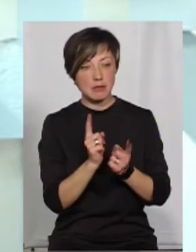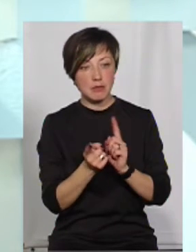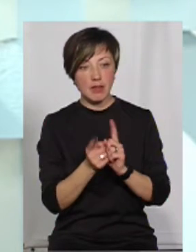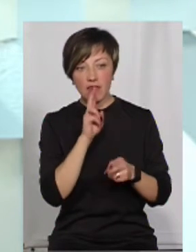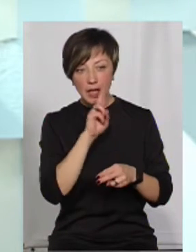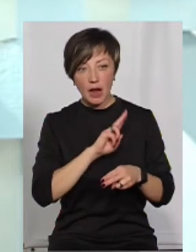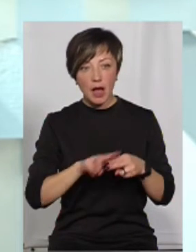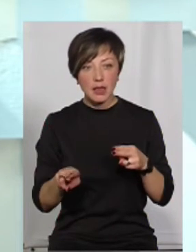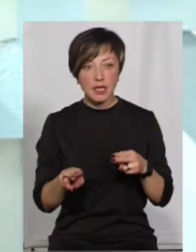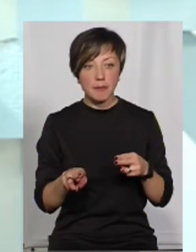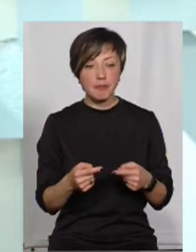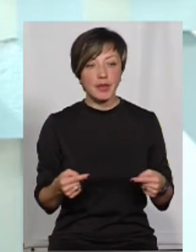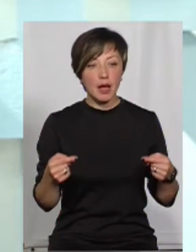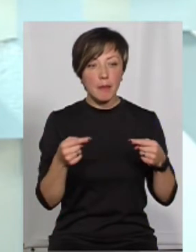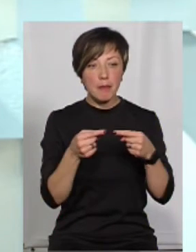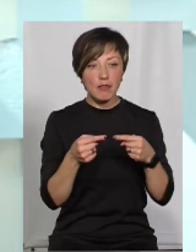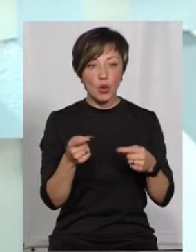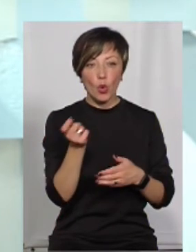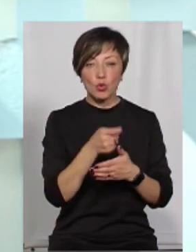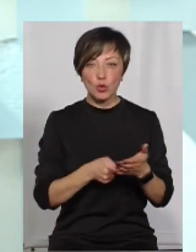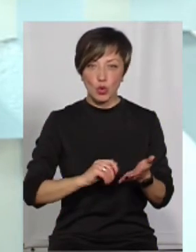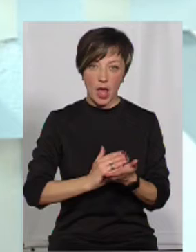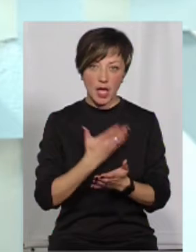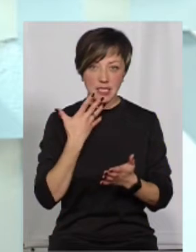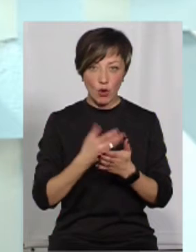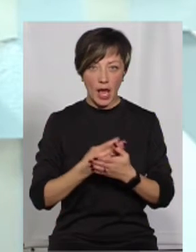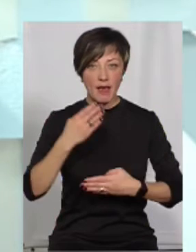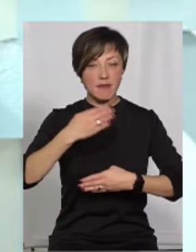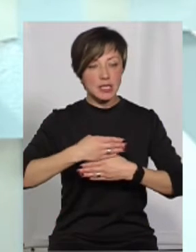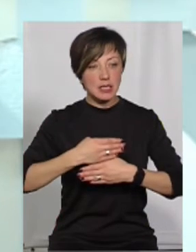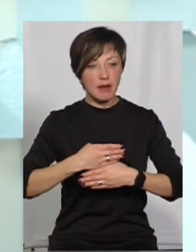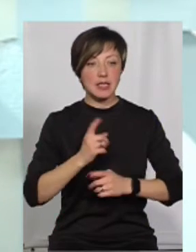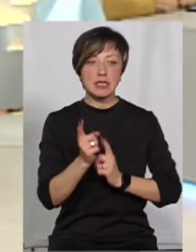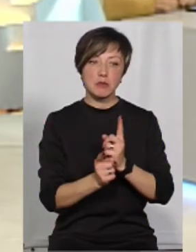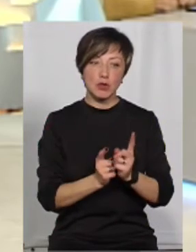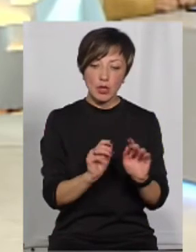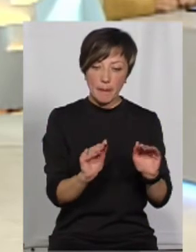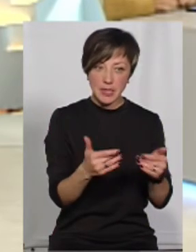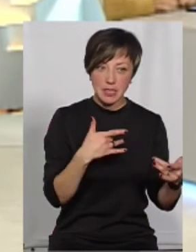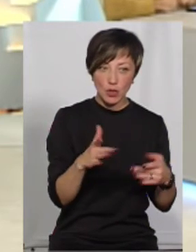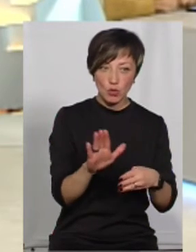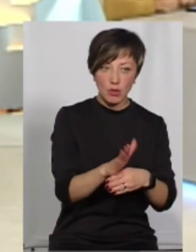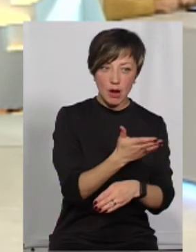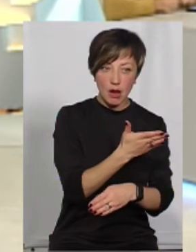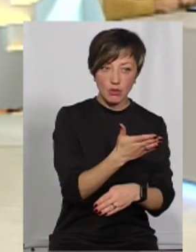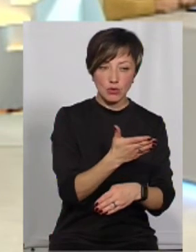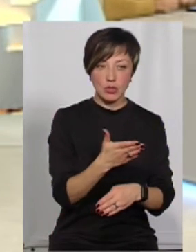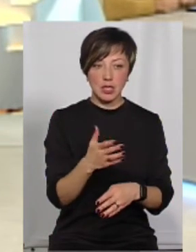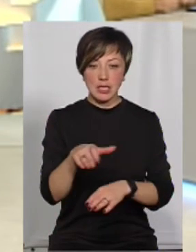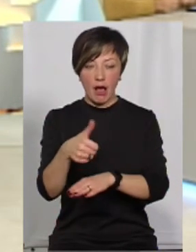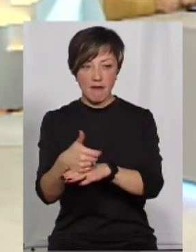ну, втратити певну художню якість своєї вистави, змінюючи мізансцену, убираючи мізансцену